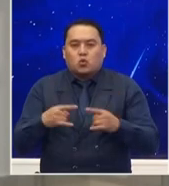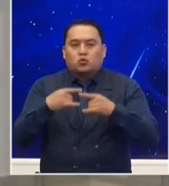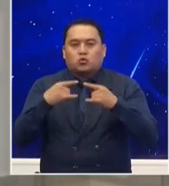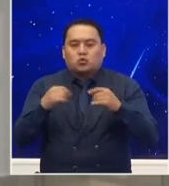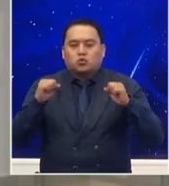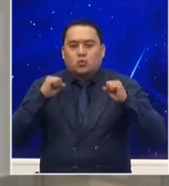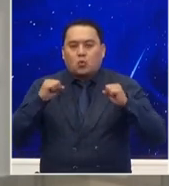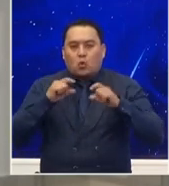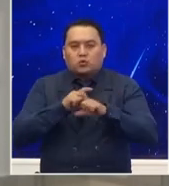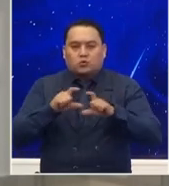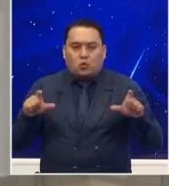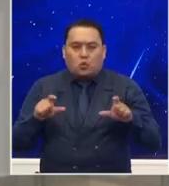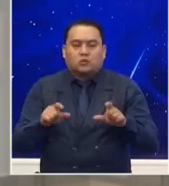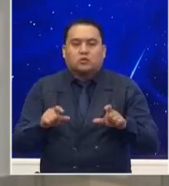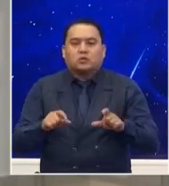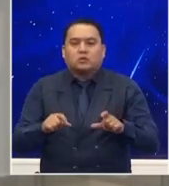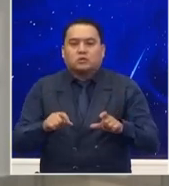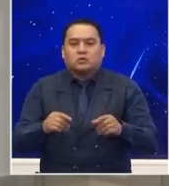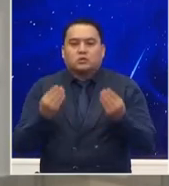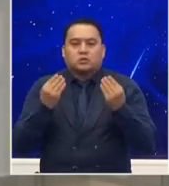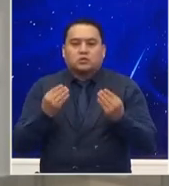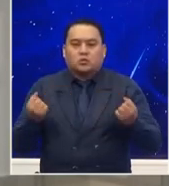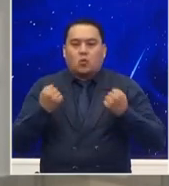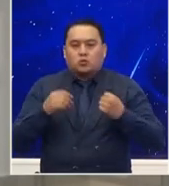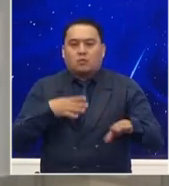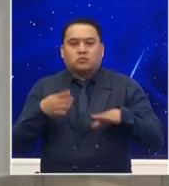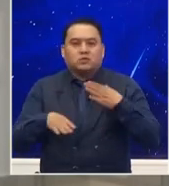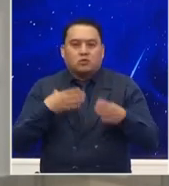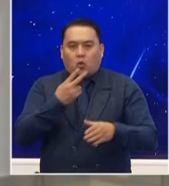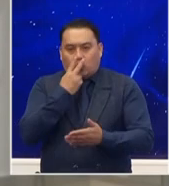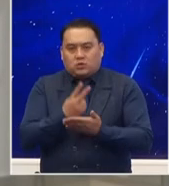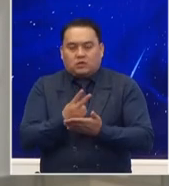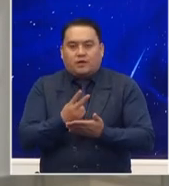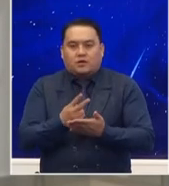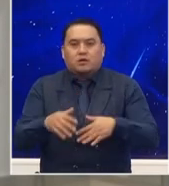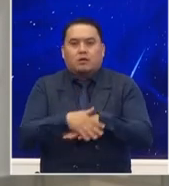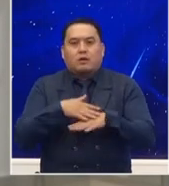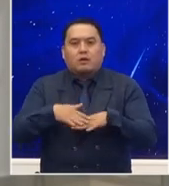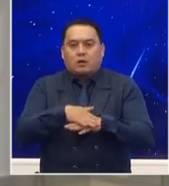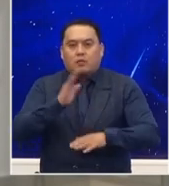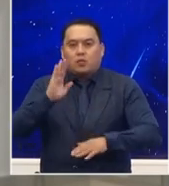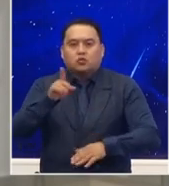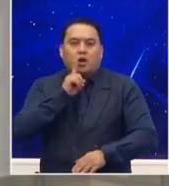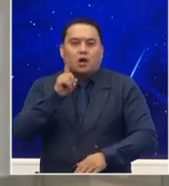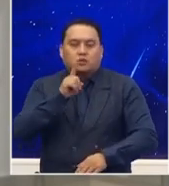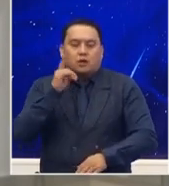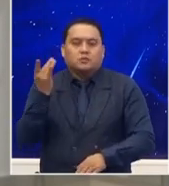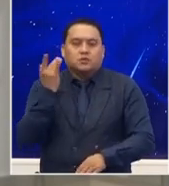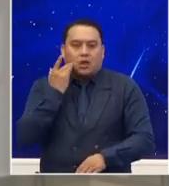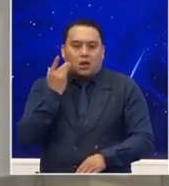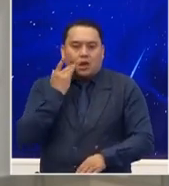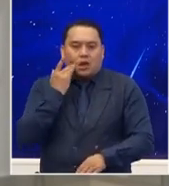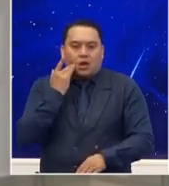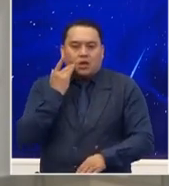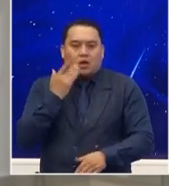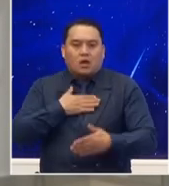соғылып, бәріміз жан жақта тамаша спорт салаларында өнер көрсетіп жатырмыз. Ел болашағы жастарда дейміз, сол жастарымыз жаңа